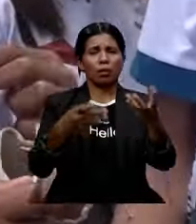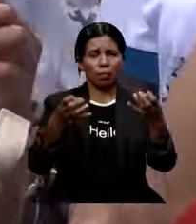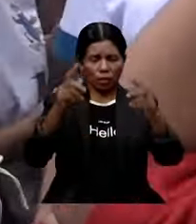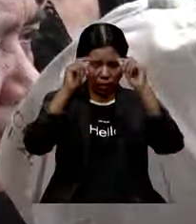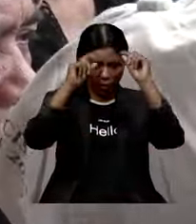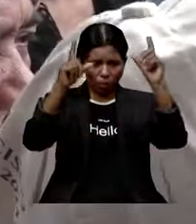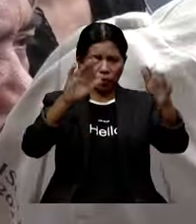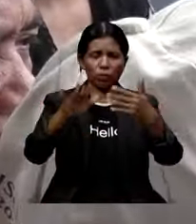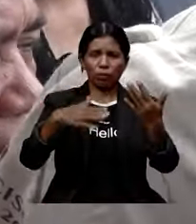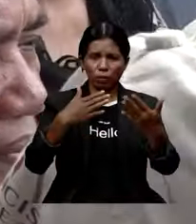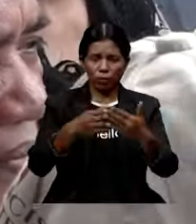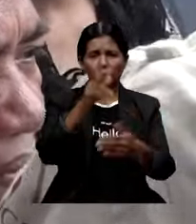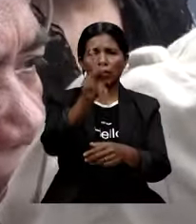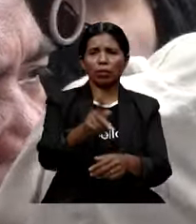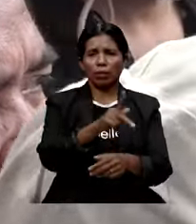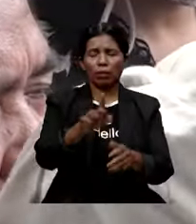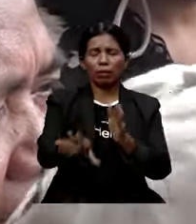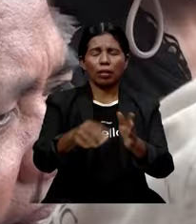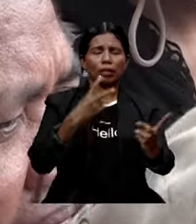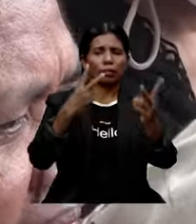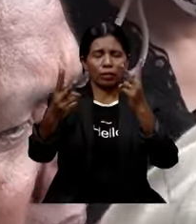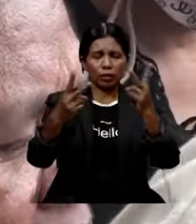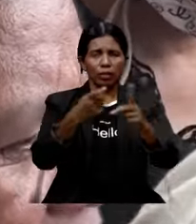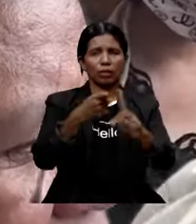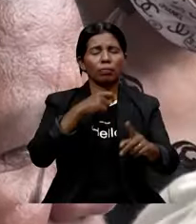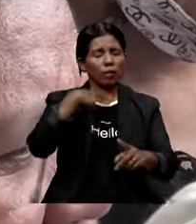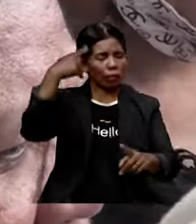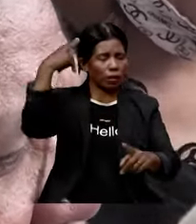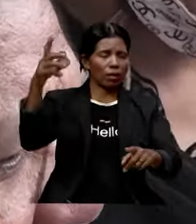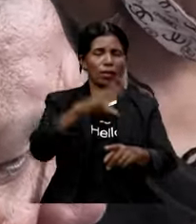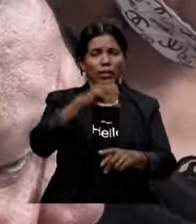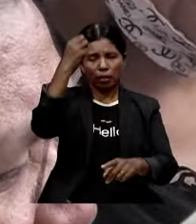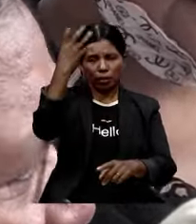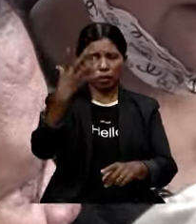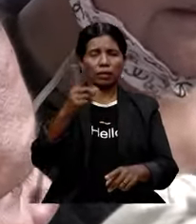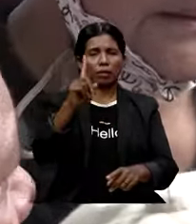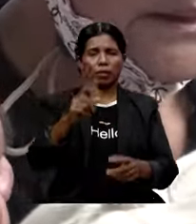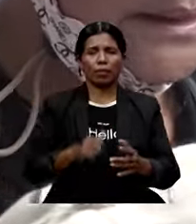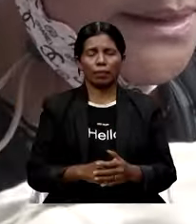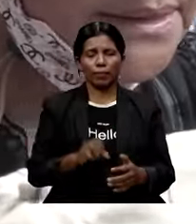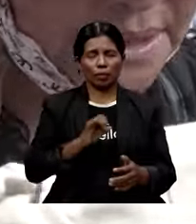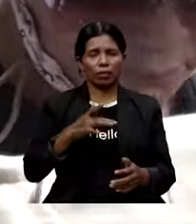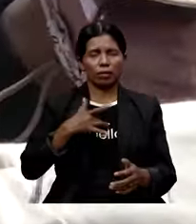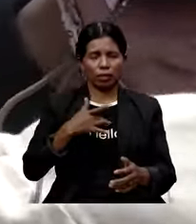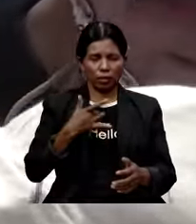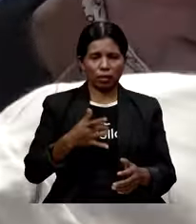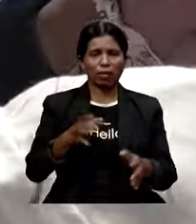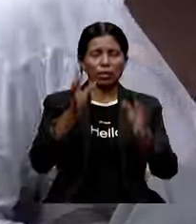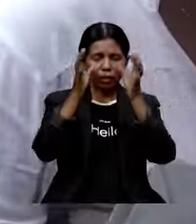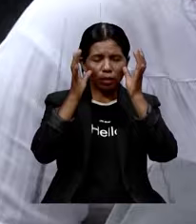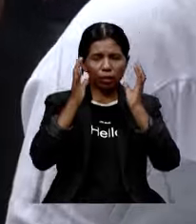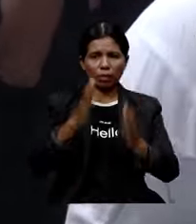Leste mayoria Katolika belhetan visita husi Papa hanesan Grasaida. Sentimento hanesan triste, contente ya